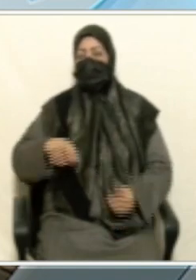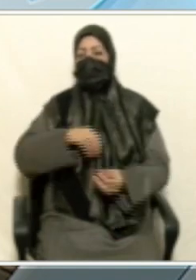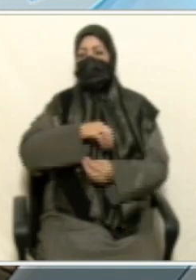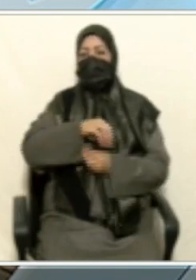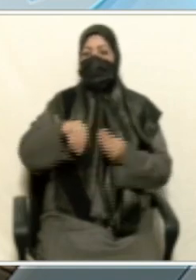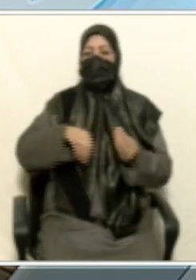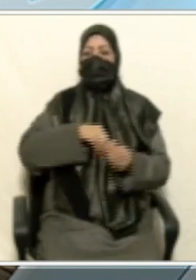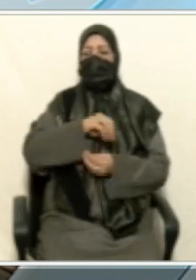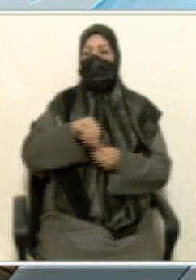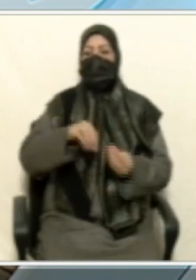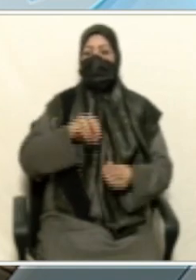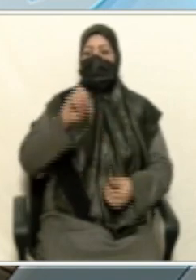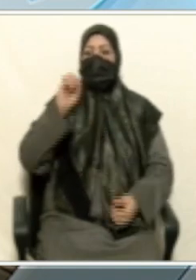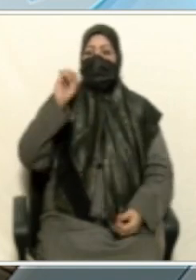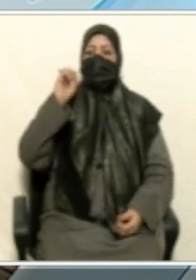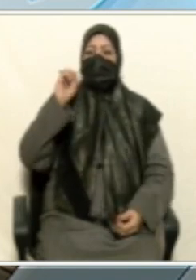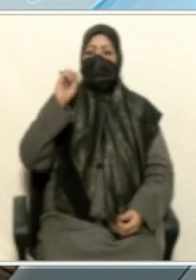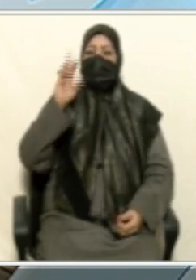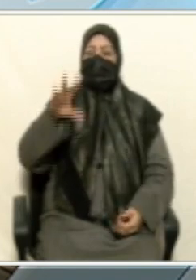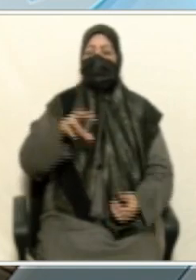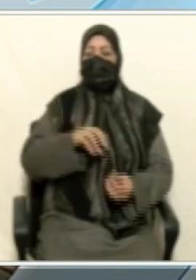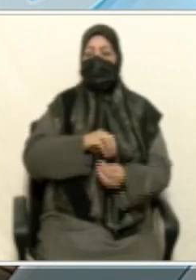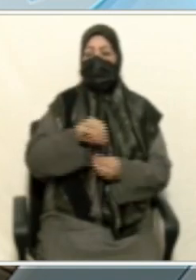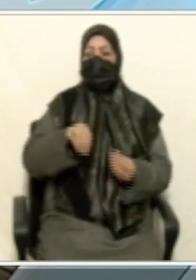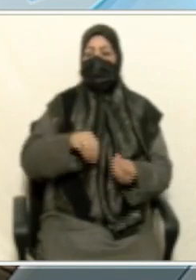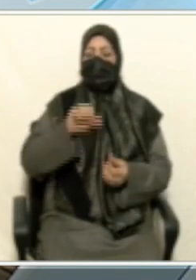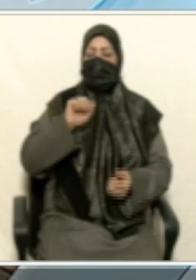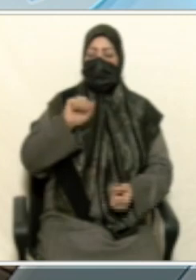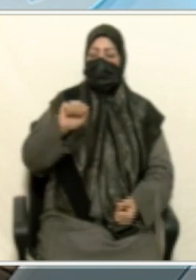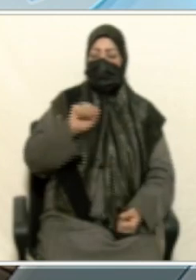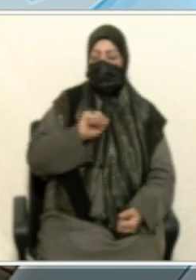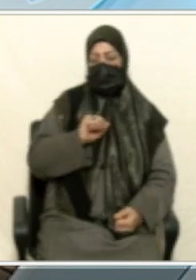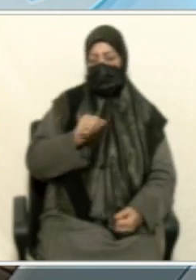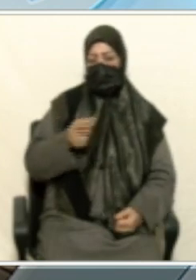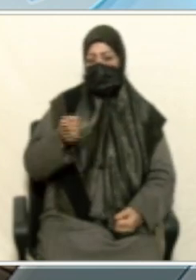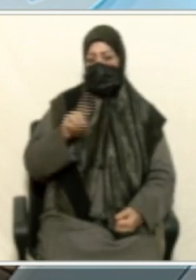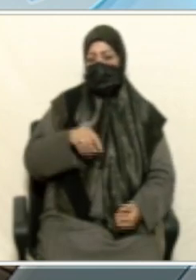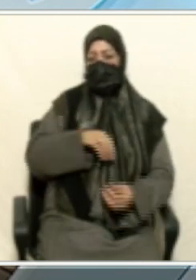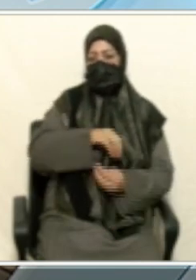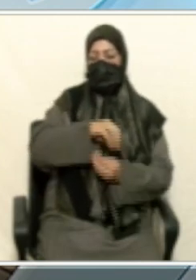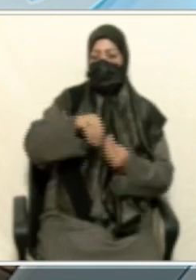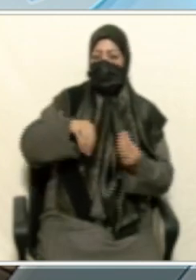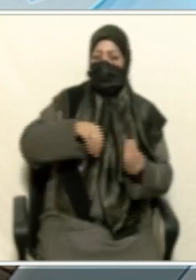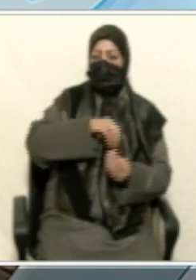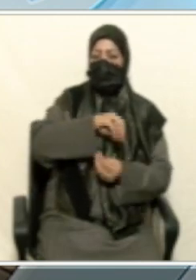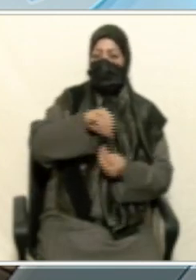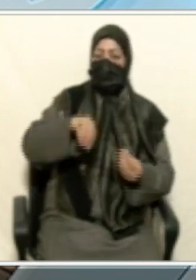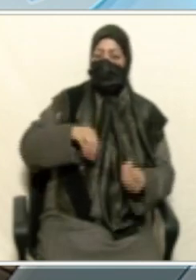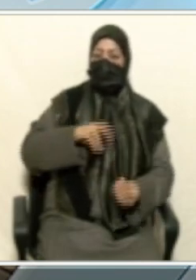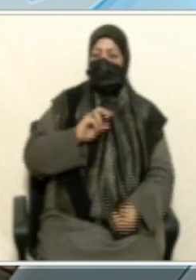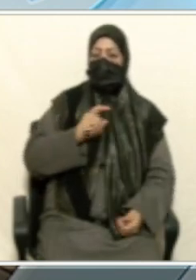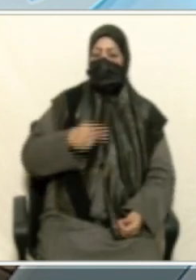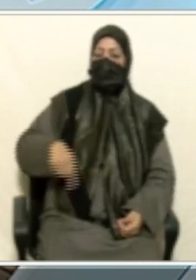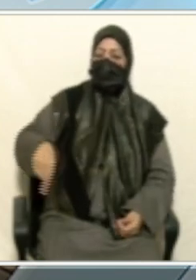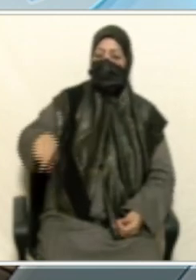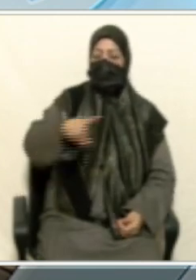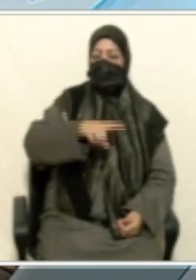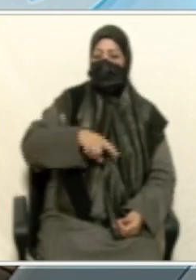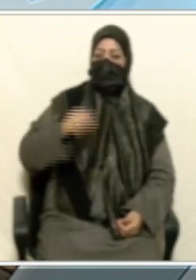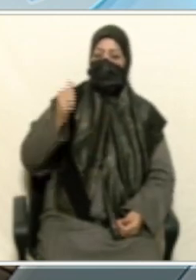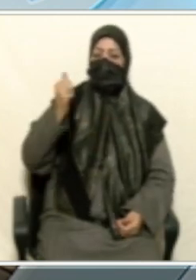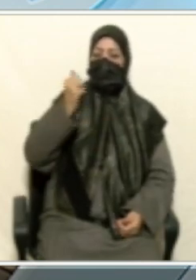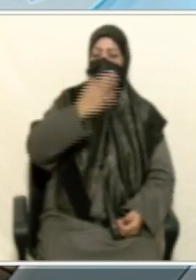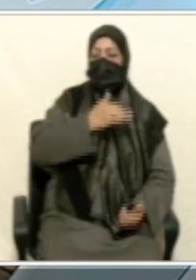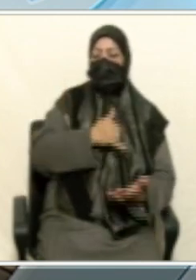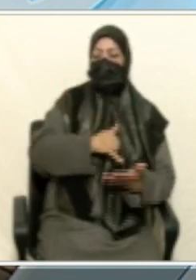القضية واعتمر طاف حول البيت ثم ذهب إلى المدينة ثم جاء إلى مكة فاتحا